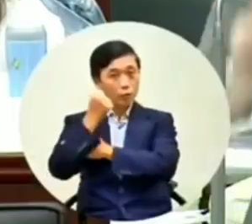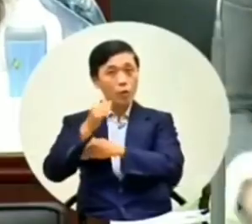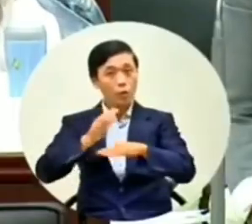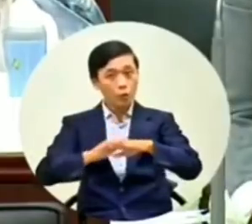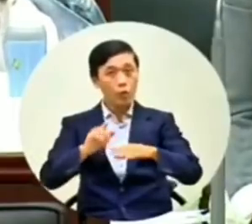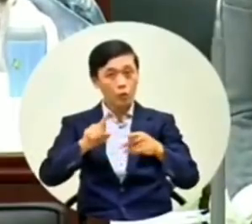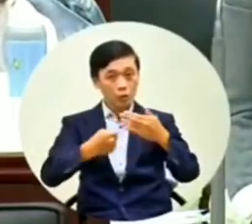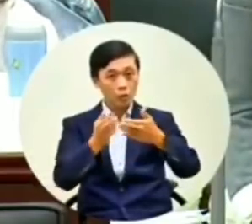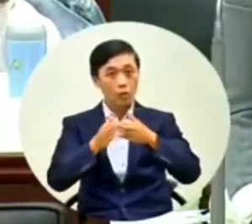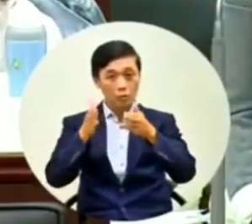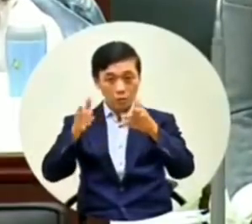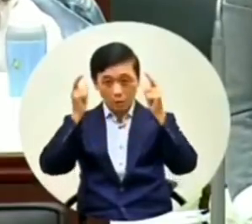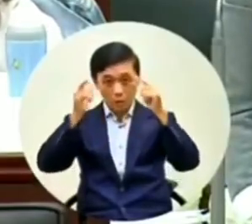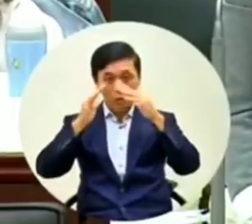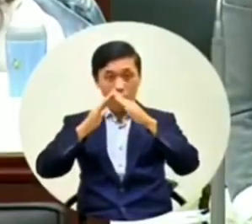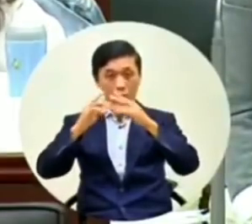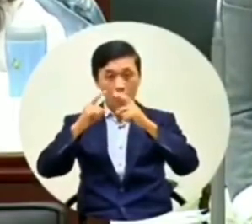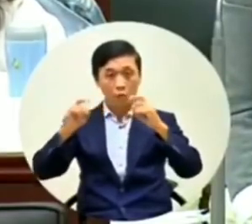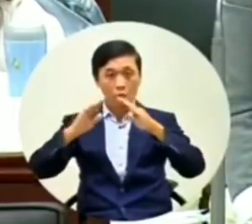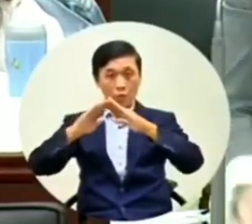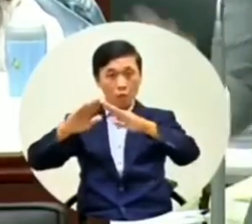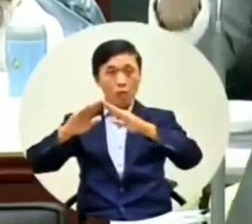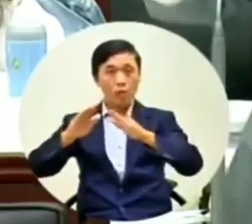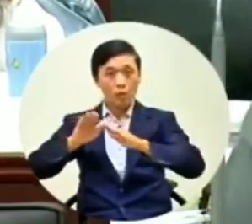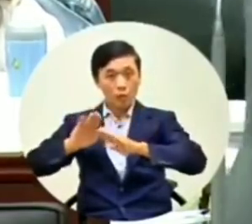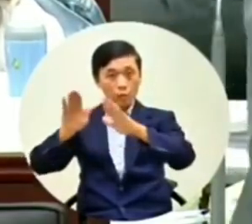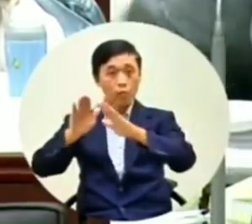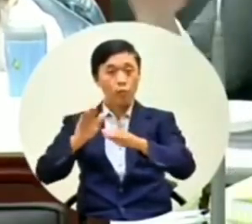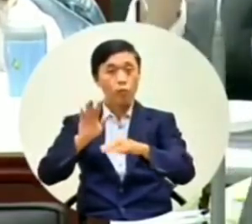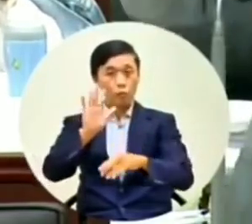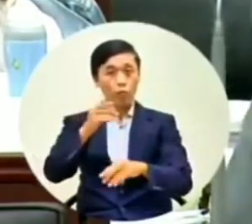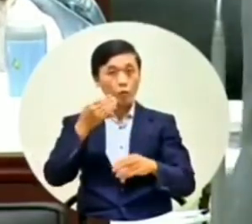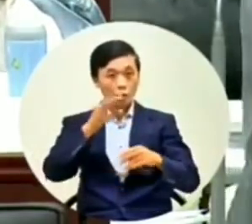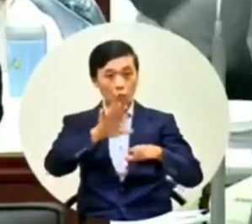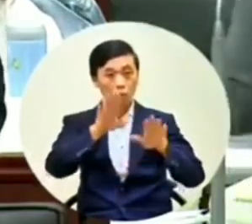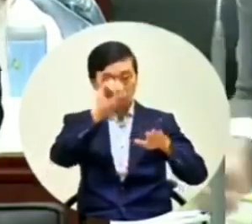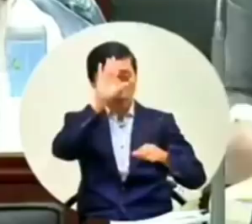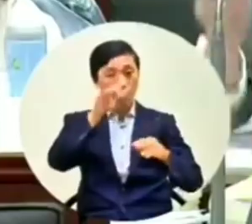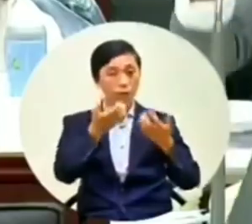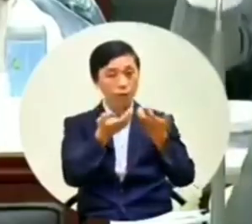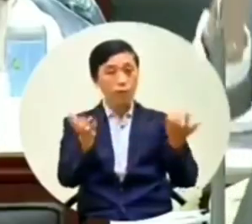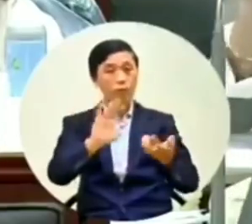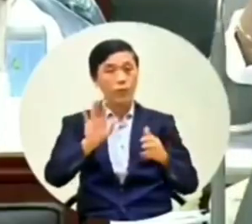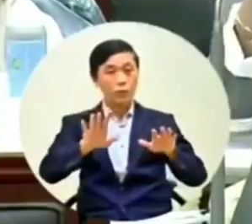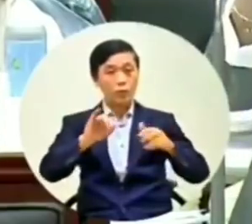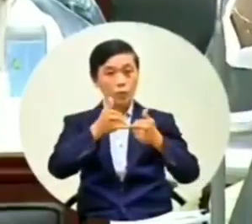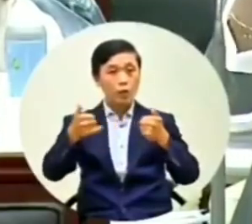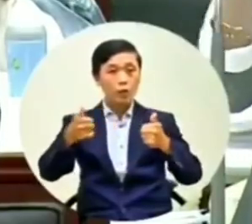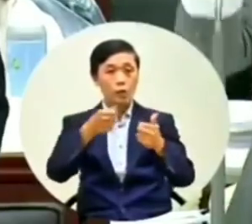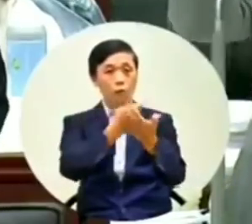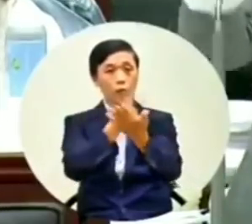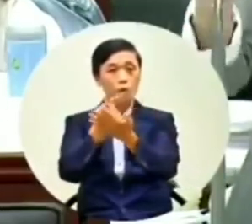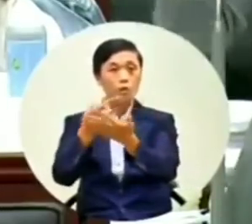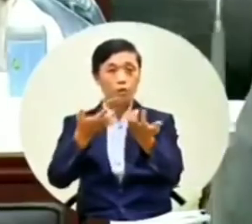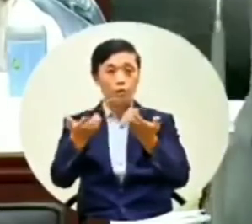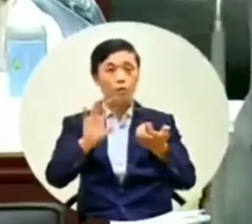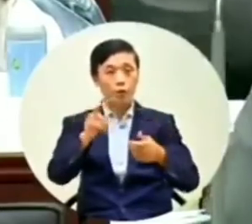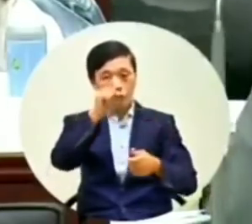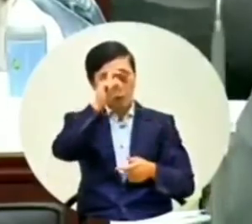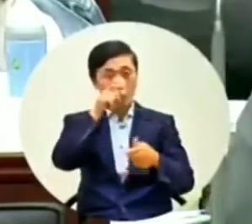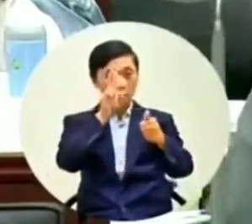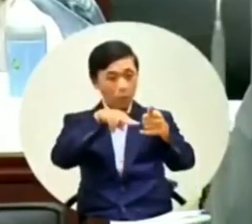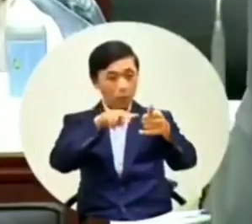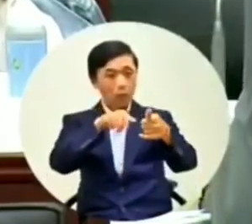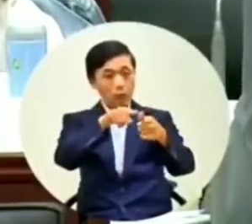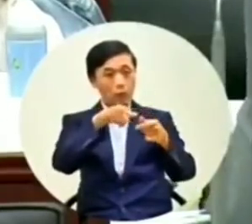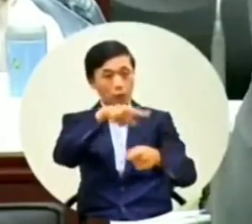助高雄城市进步，陈其迈市长，我觉得这个不分党派。今天我们看到那么多的议员，大家都是希望看到你能够去